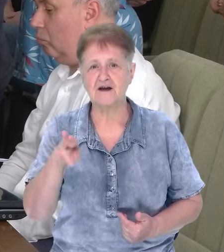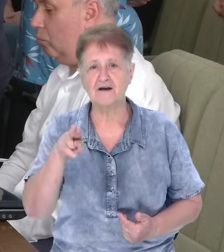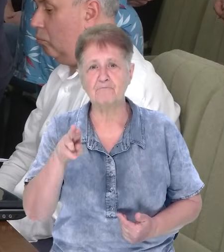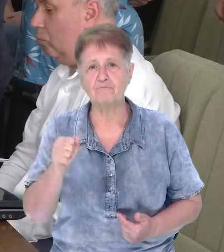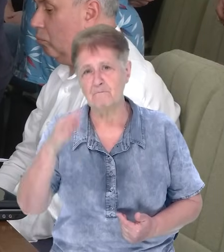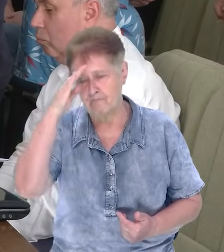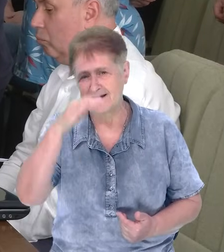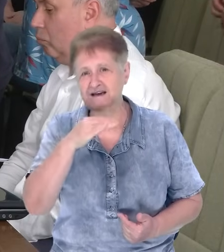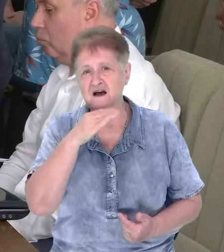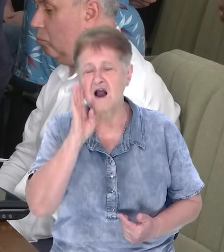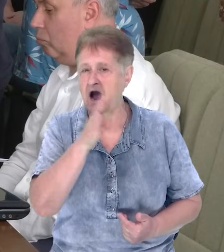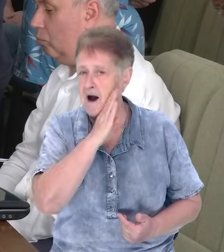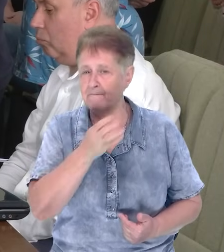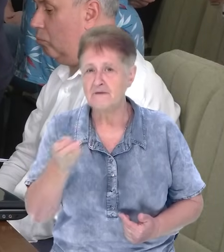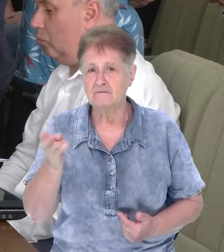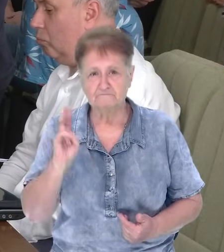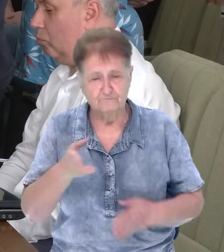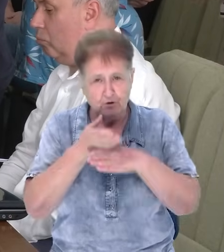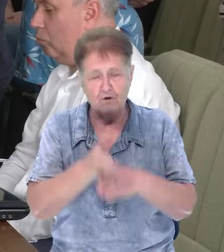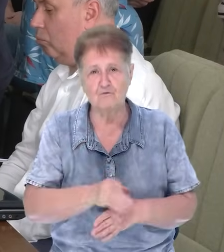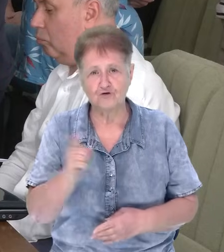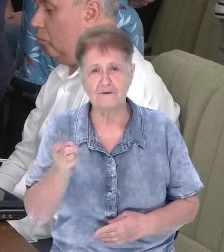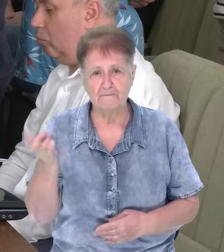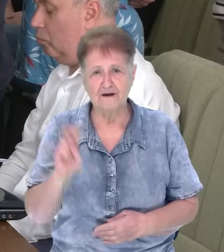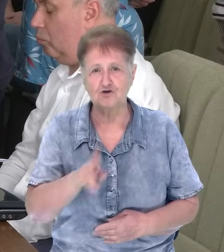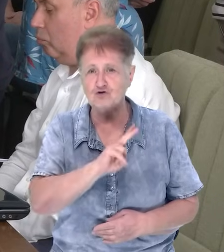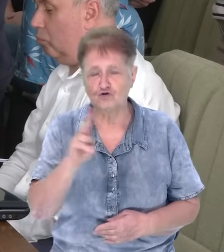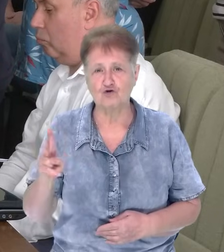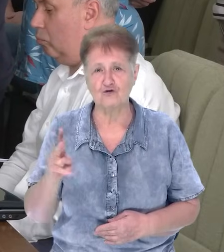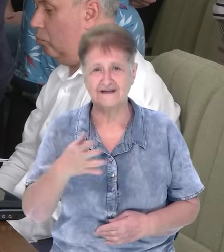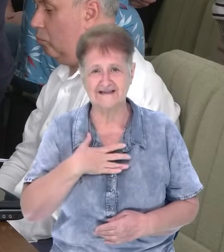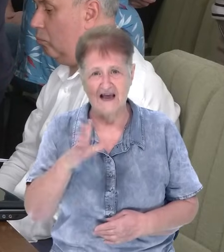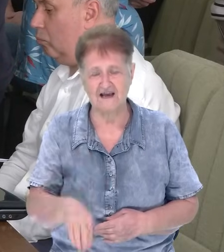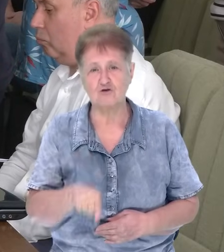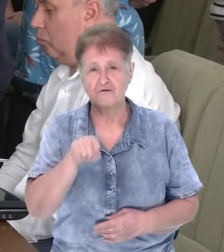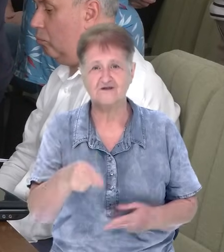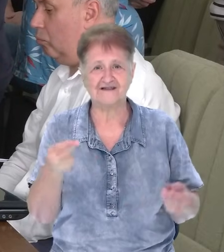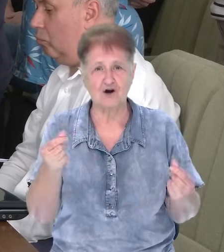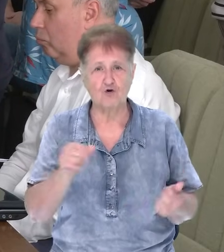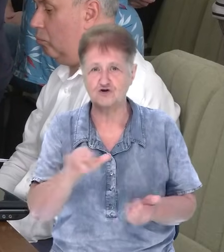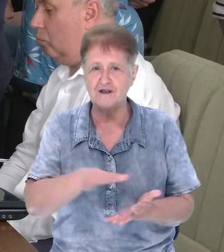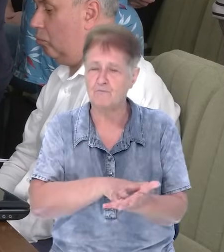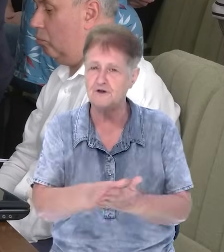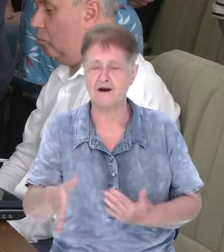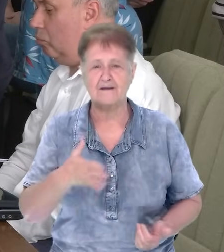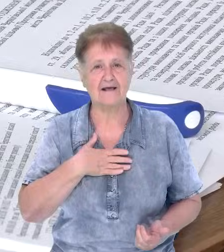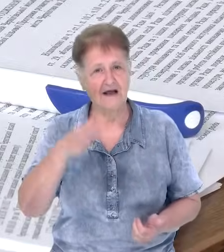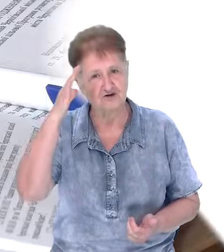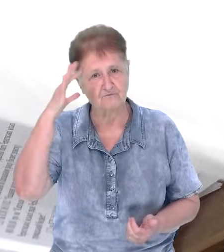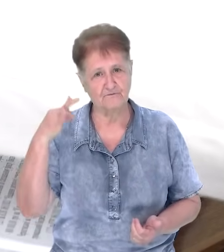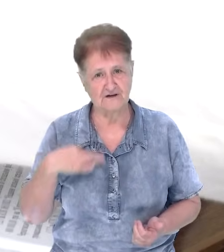цього батькам, які прийдуть і будуть дивитися і розуміючи, що хтось загинув, бо ці гроші не пішли нашим